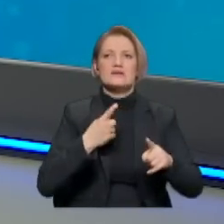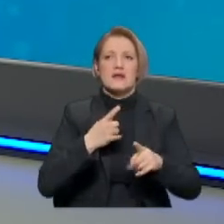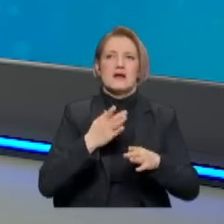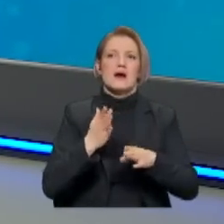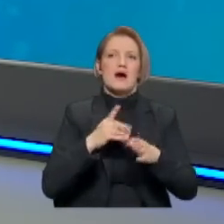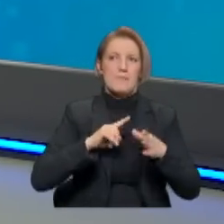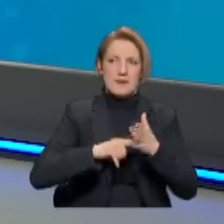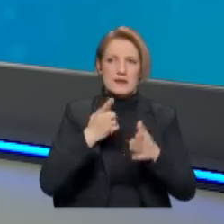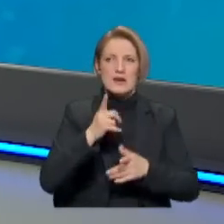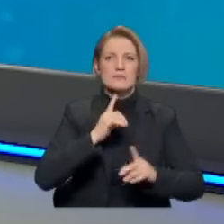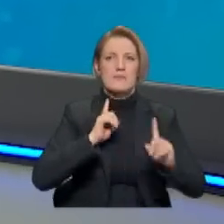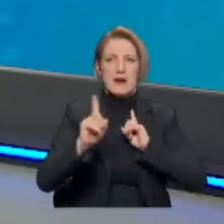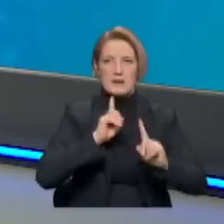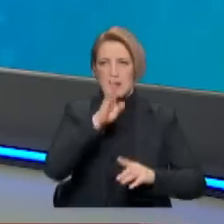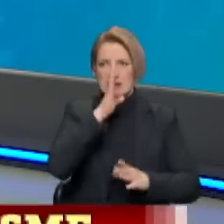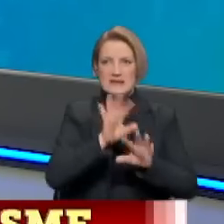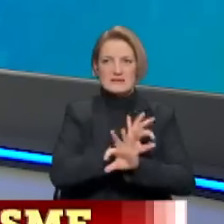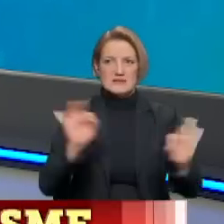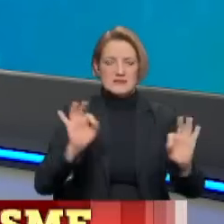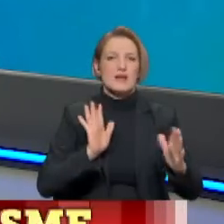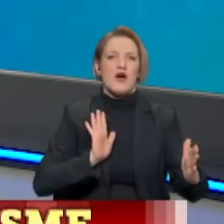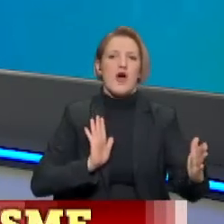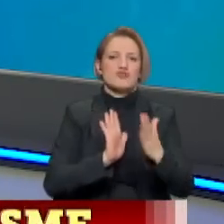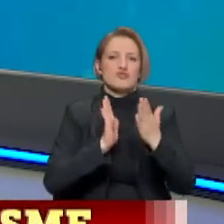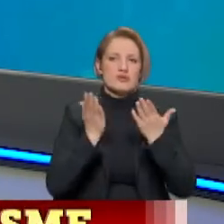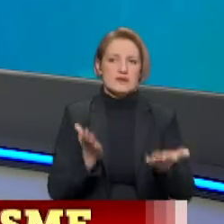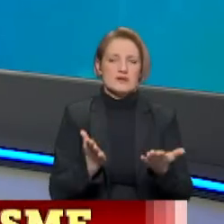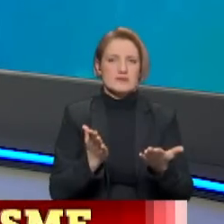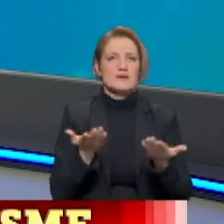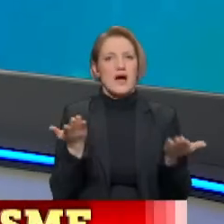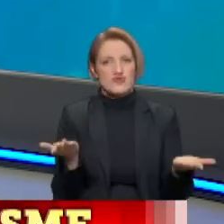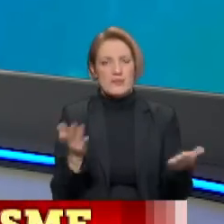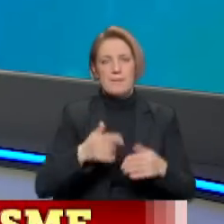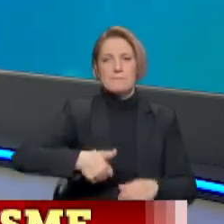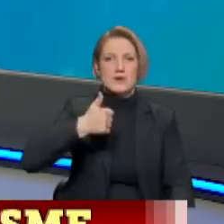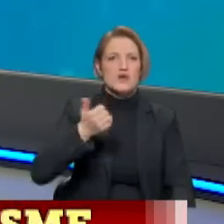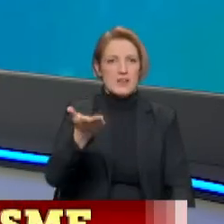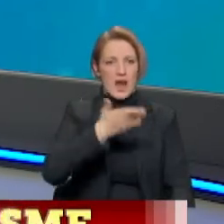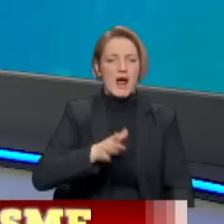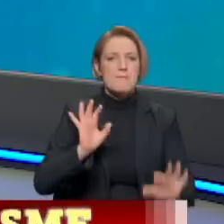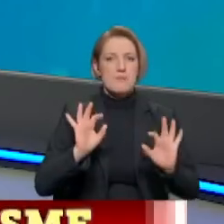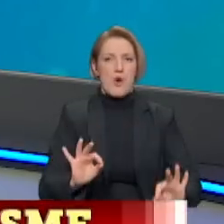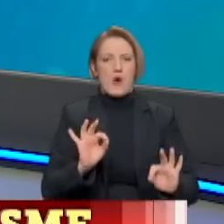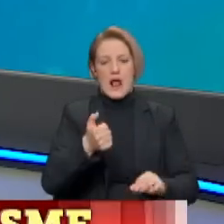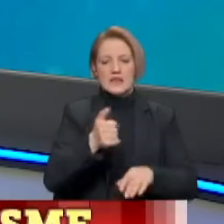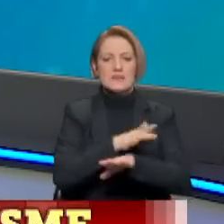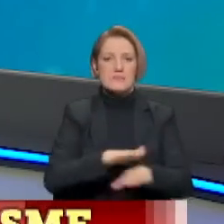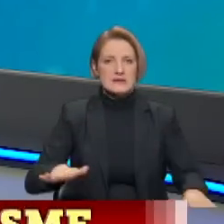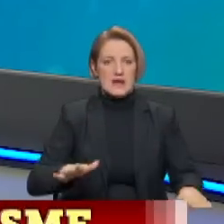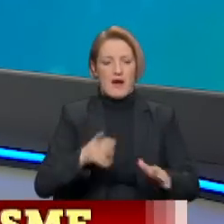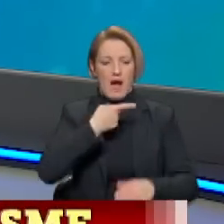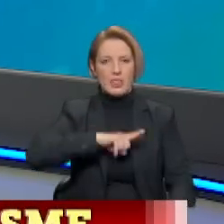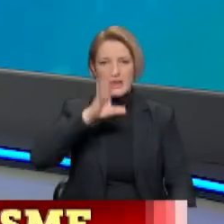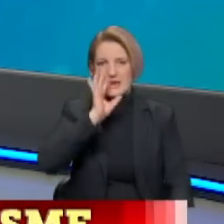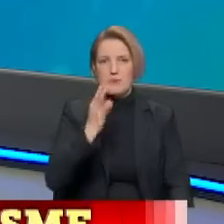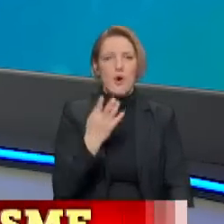yapılan yargılamanın ve adaletsizliğin karşısındayız. Acaba liderler tam da böyle altılı masa adayı